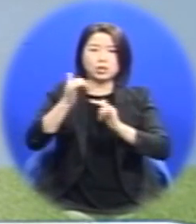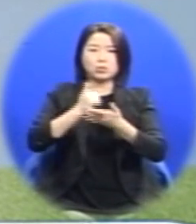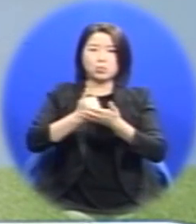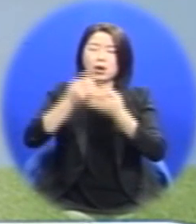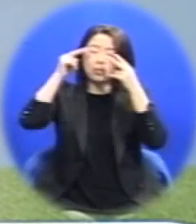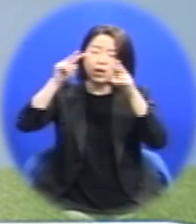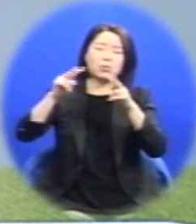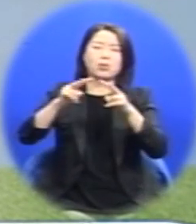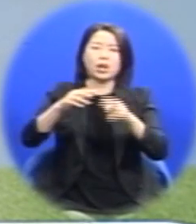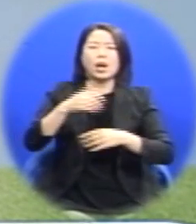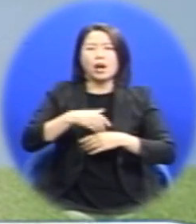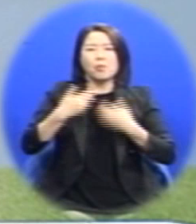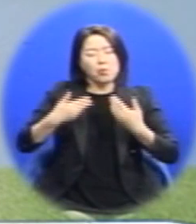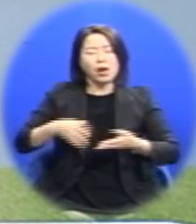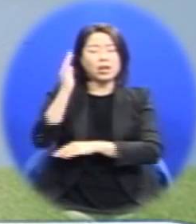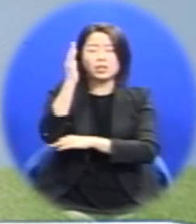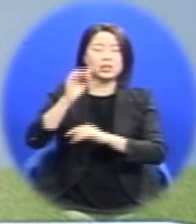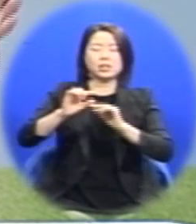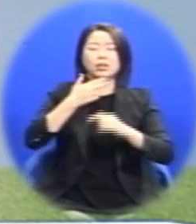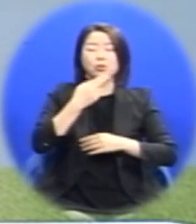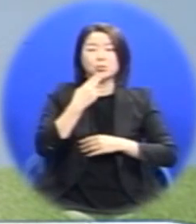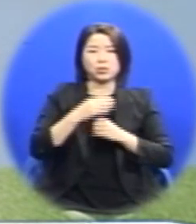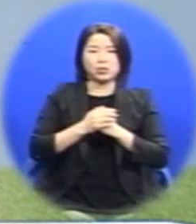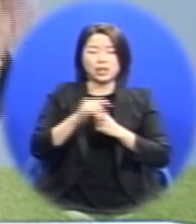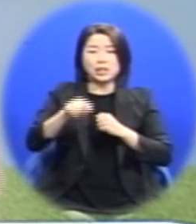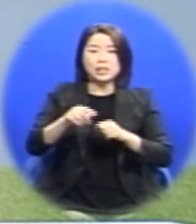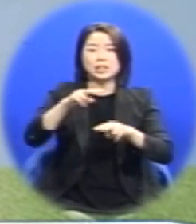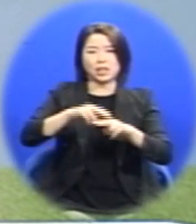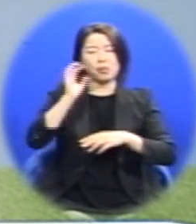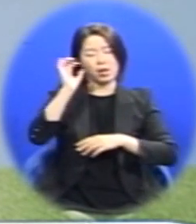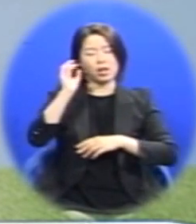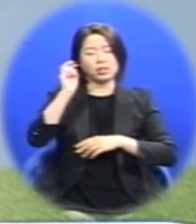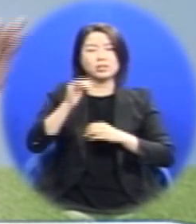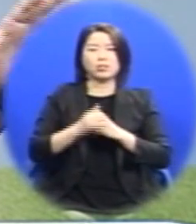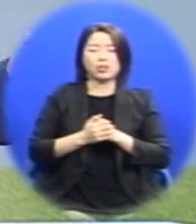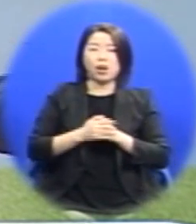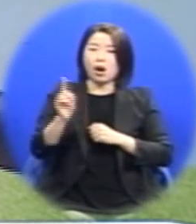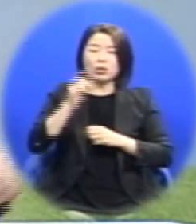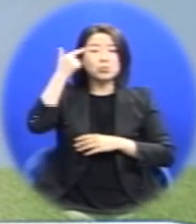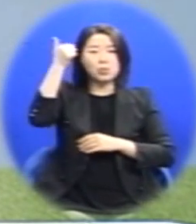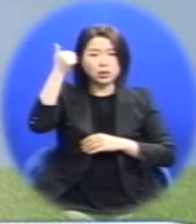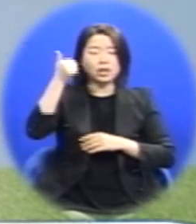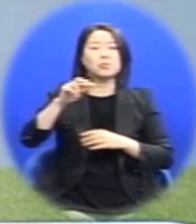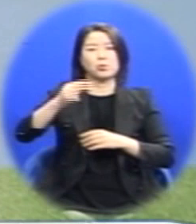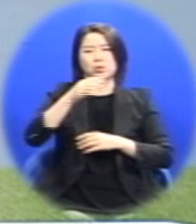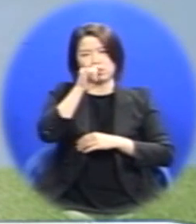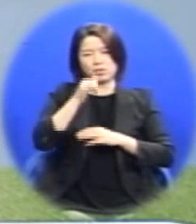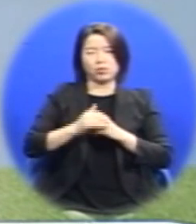한가한 이야기를 들을 시간이 없습니다. 아마 그런 분이 이 자리에도 계실 겁니다. 어느 목사님도 그런 분이